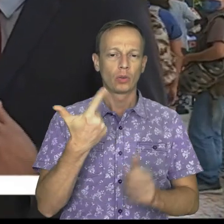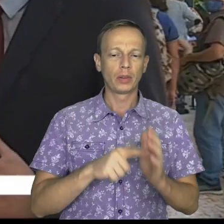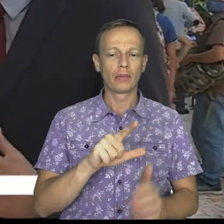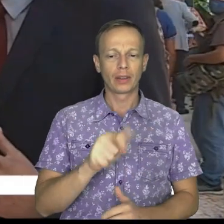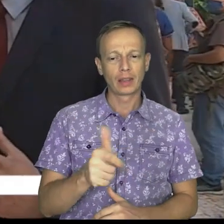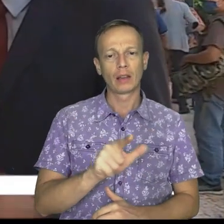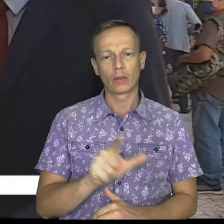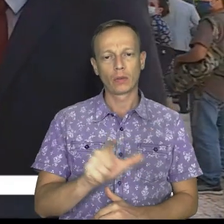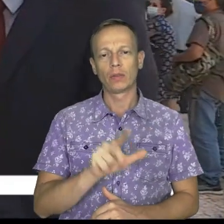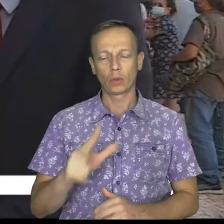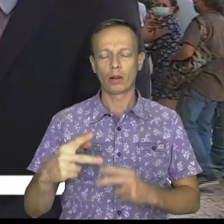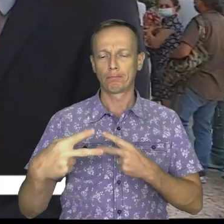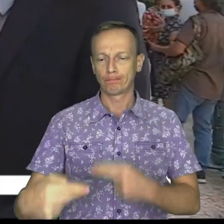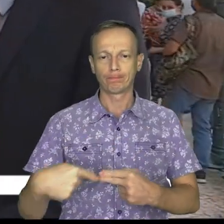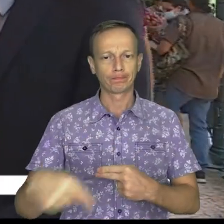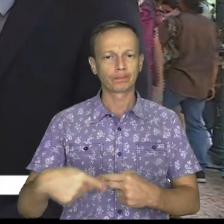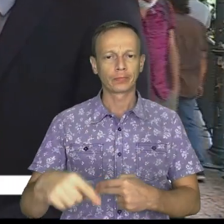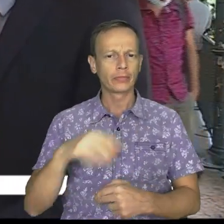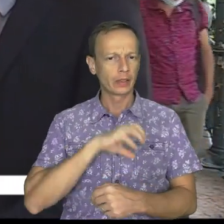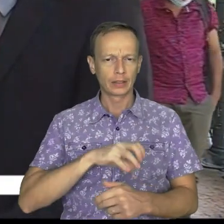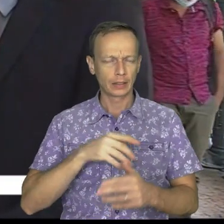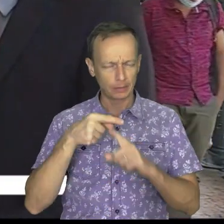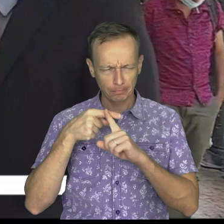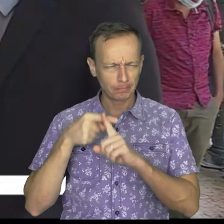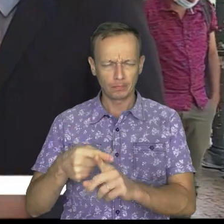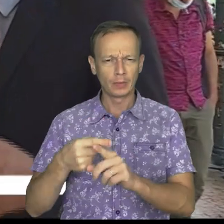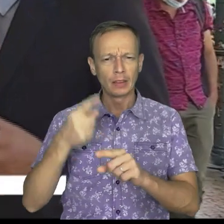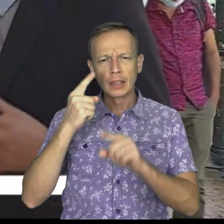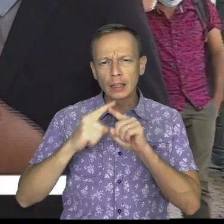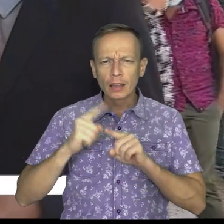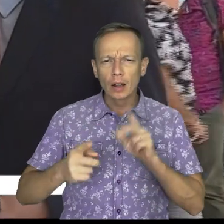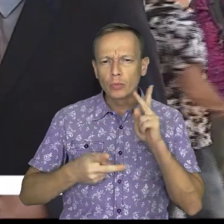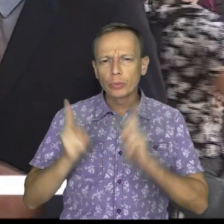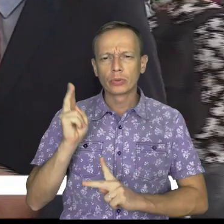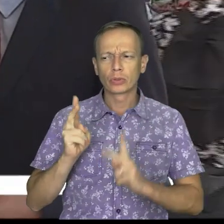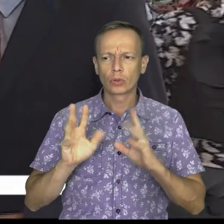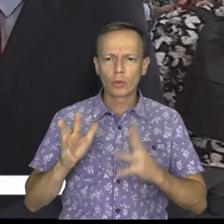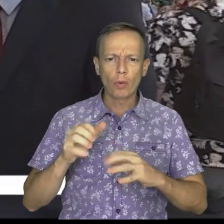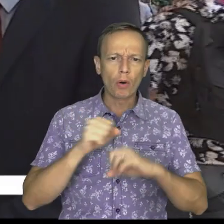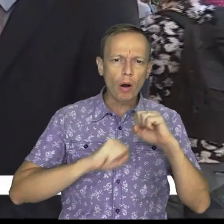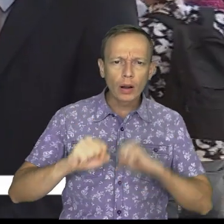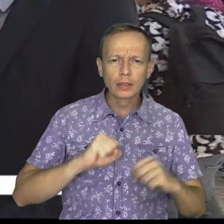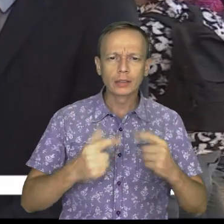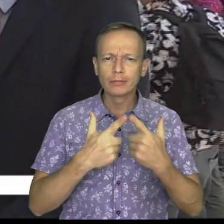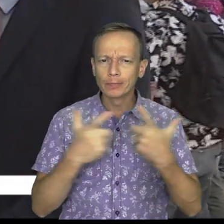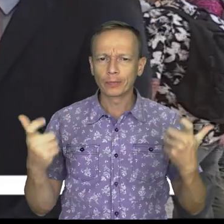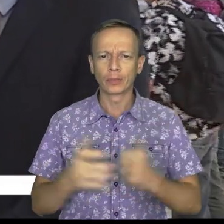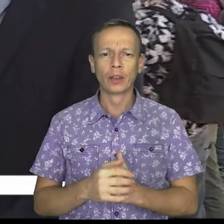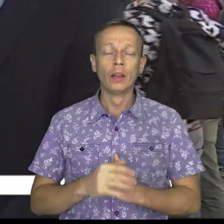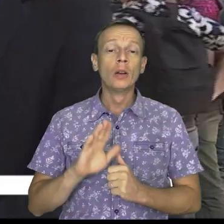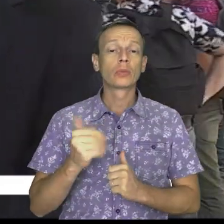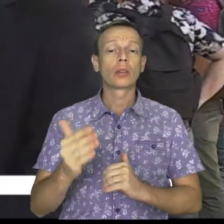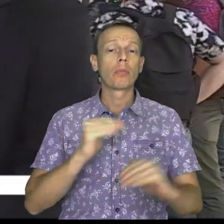2022, 2023, où nous avons été effectivement plus dans le détail opérationnel. Et donc